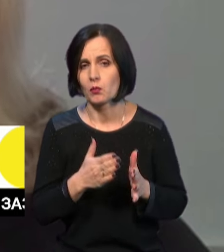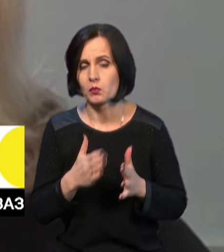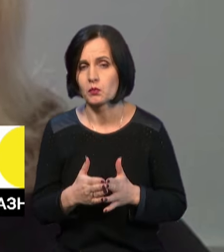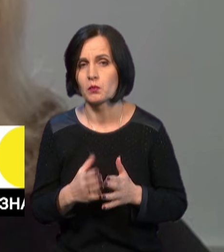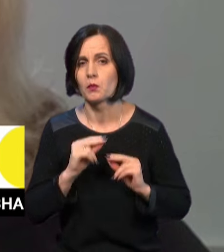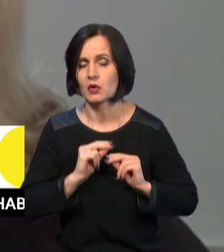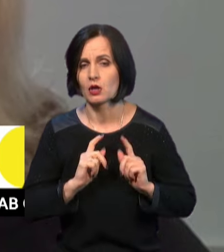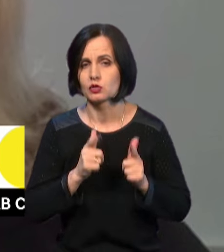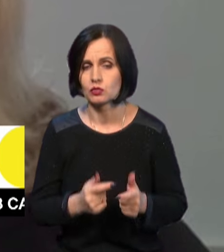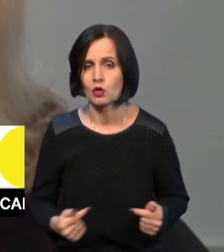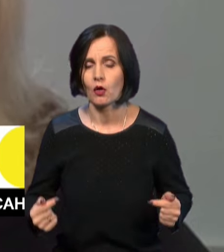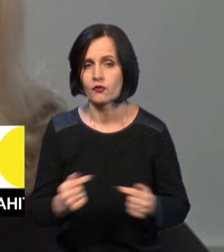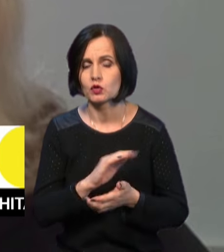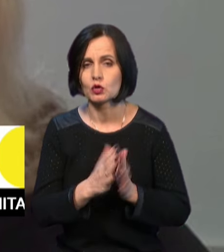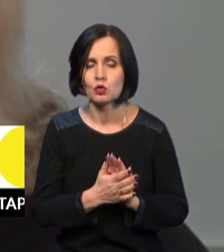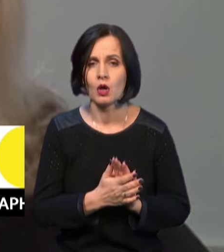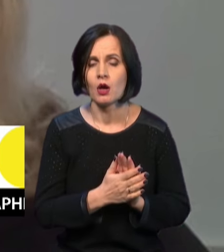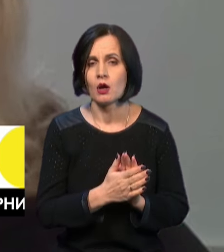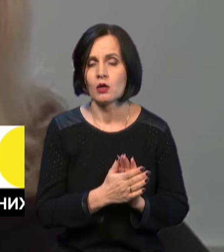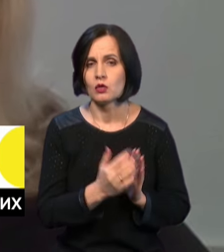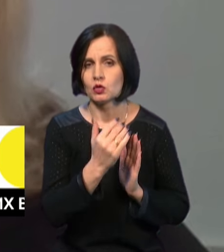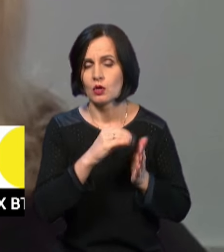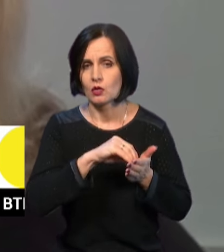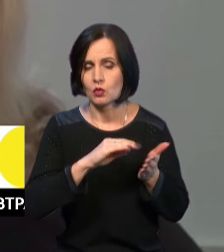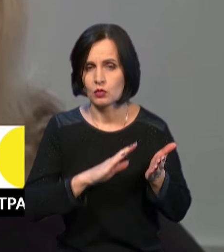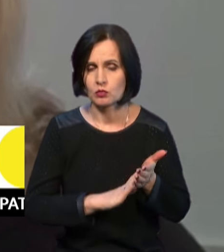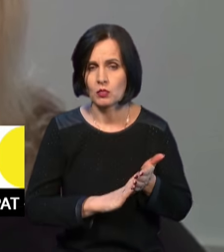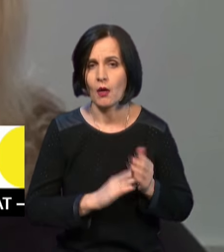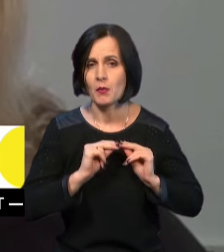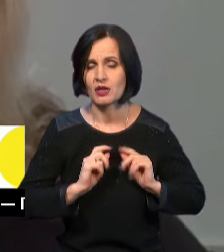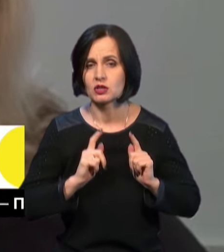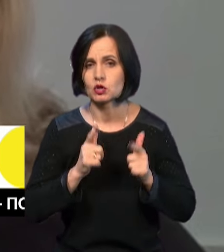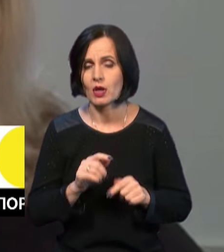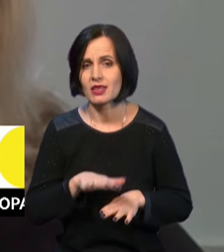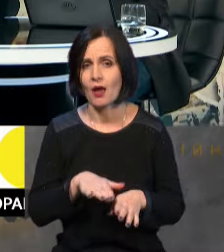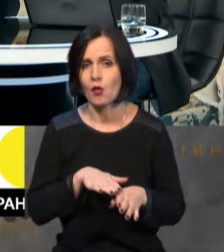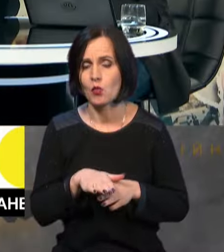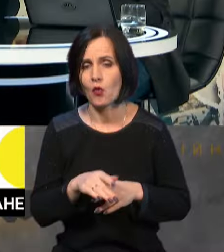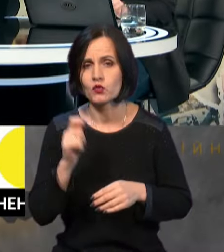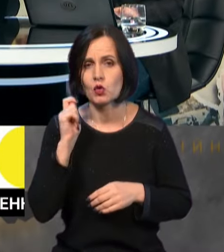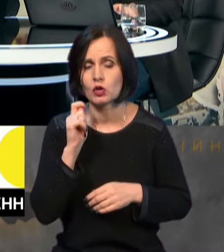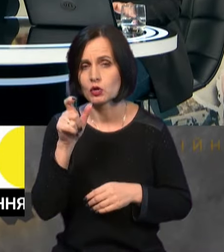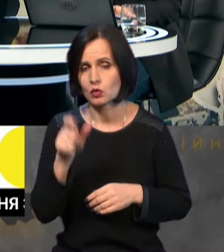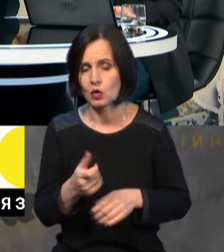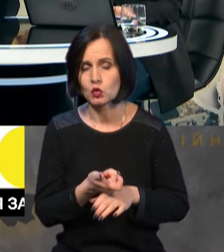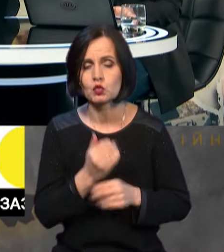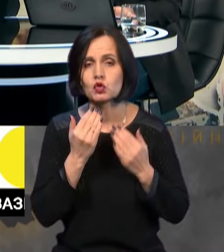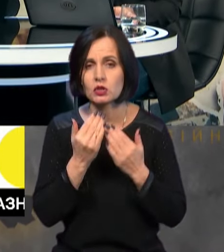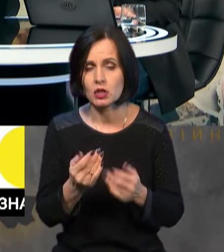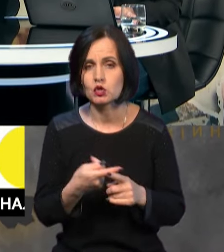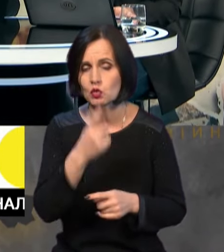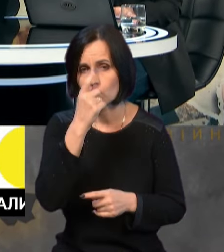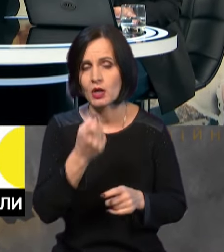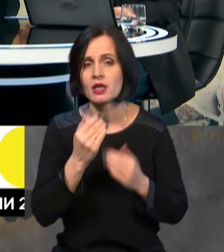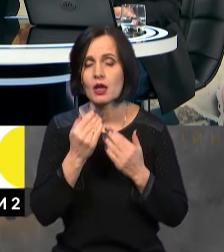і згідно умов кадрового обліку працевлаштовувати неповнолітню особу. Пані Юлія, дуже дякуємо вам за цю